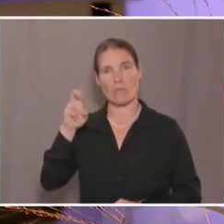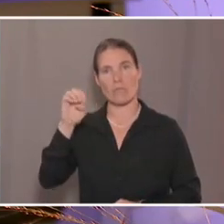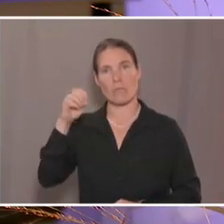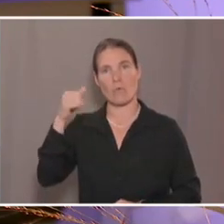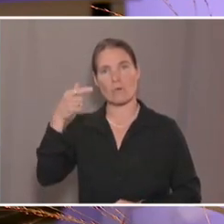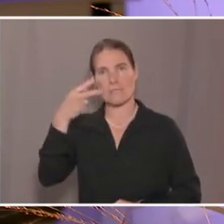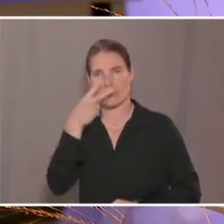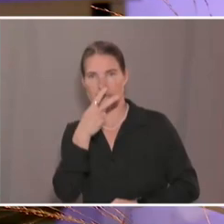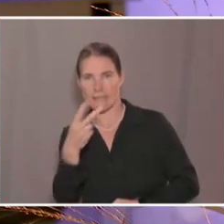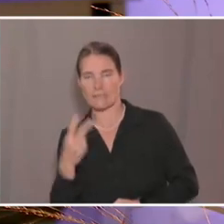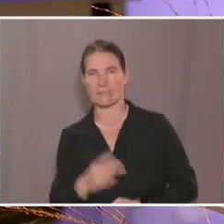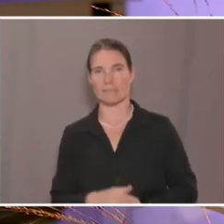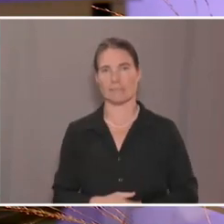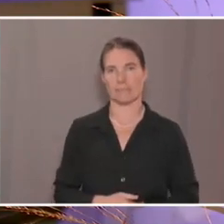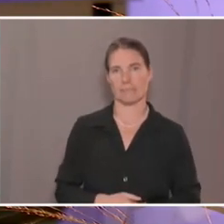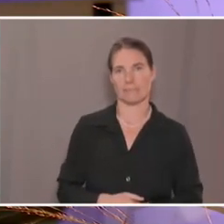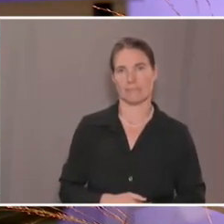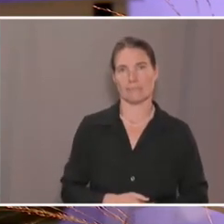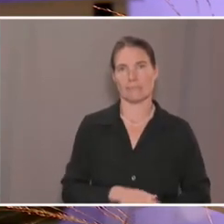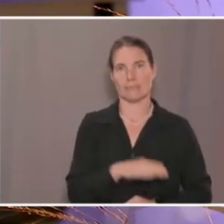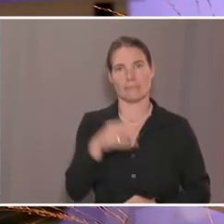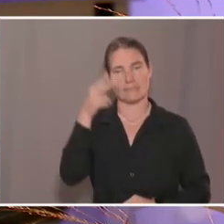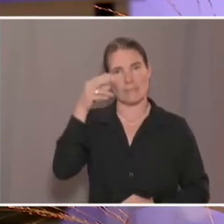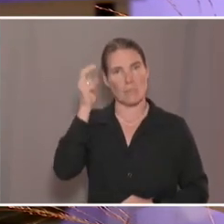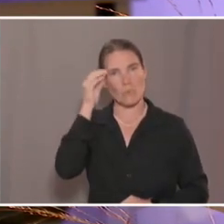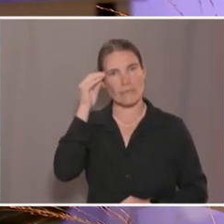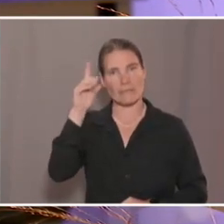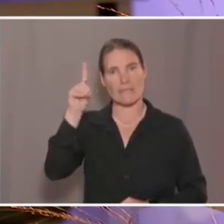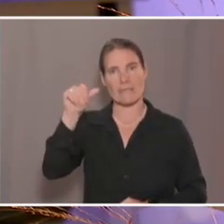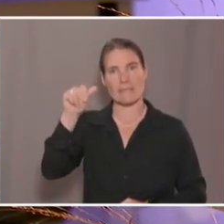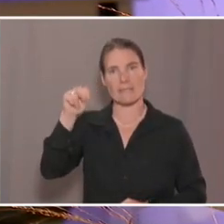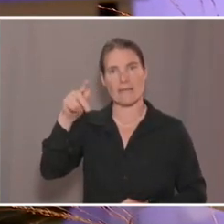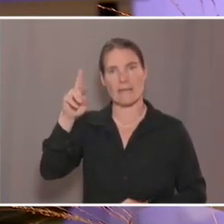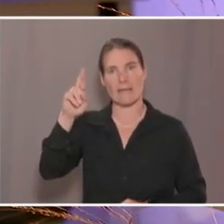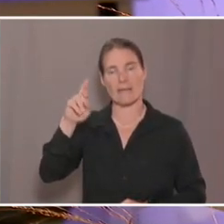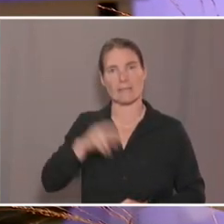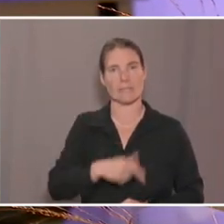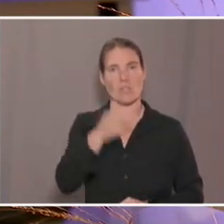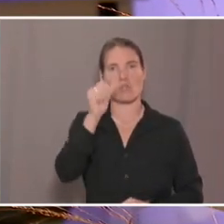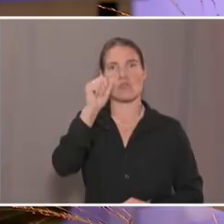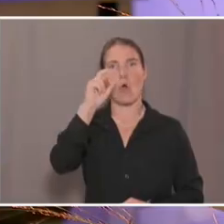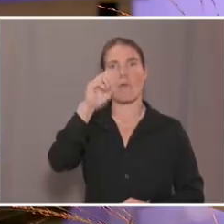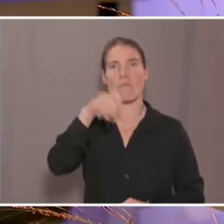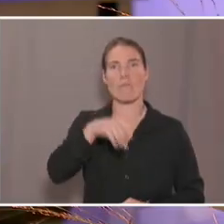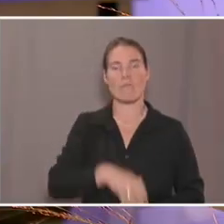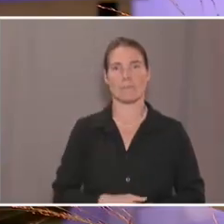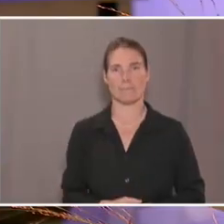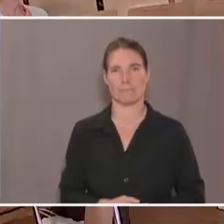Christopher Vogt habe ich gesehen. Lieber Herr Professor Danker, liebe Silke Torp, vor allem